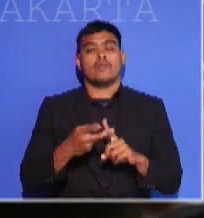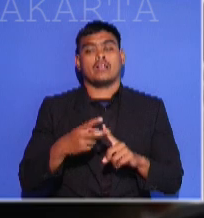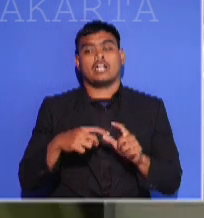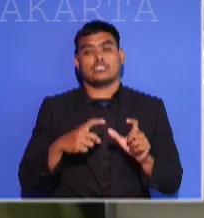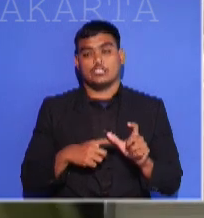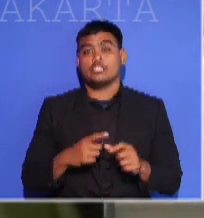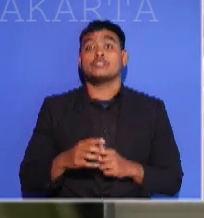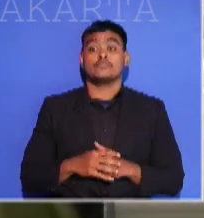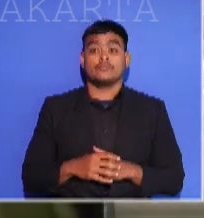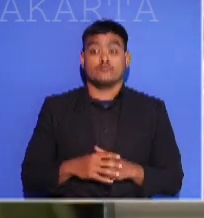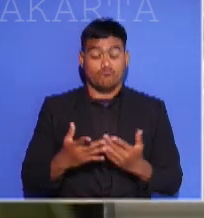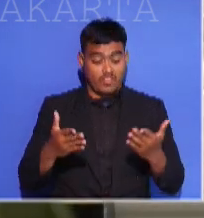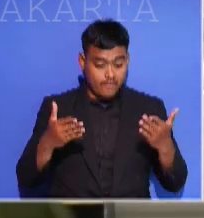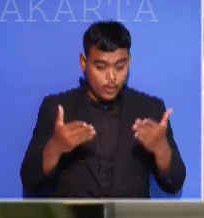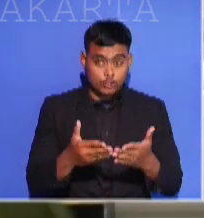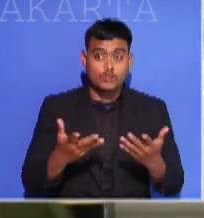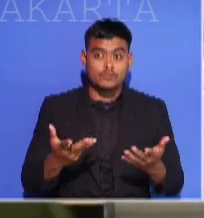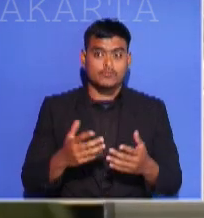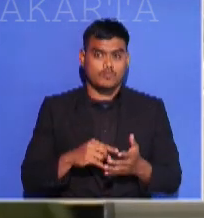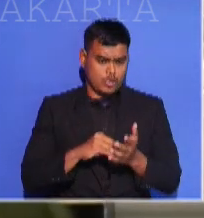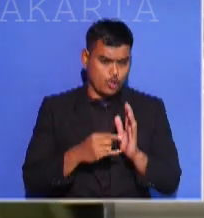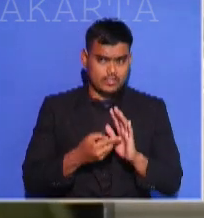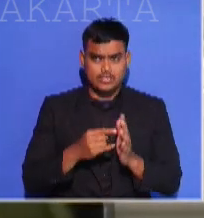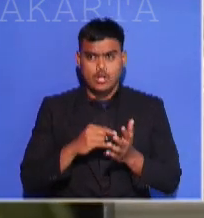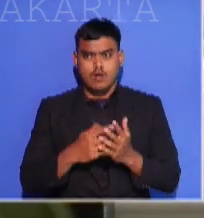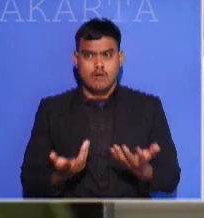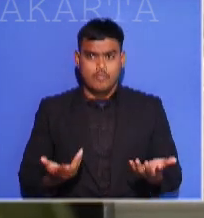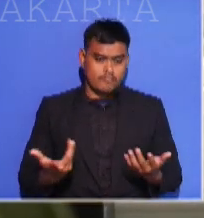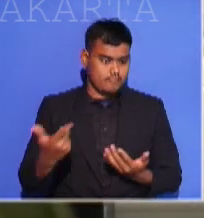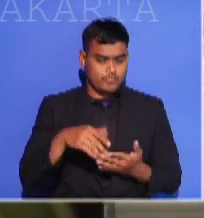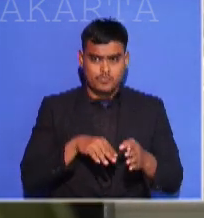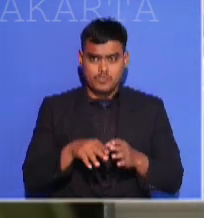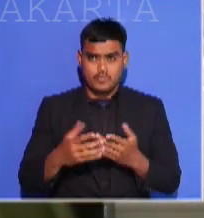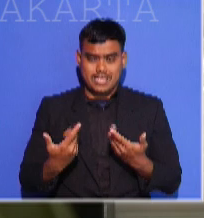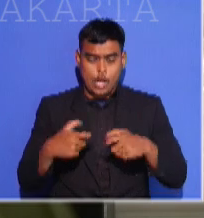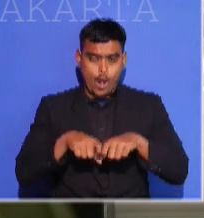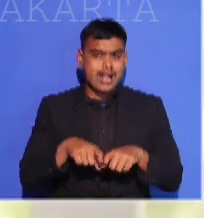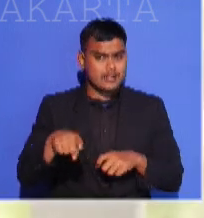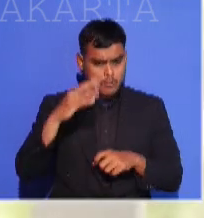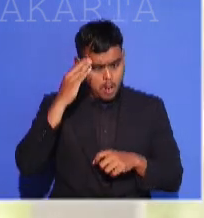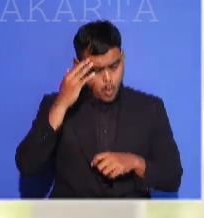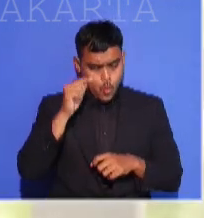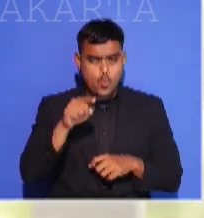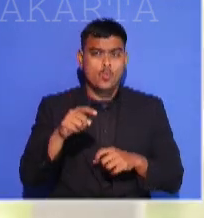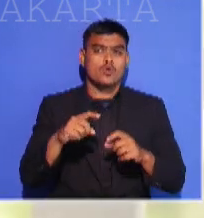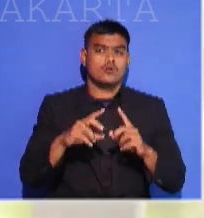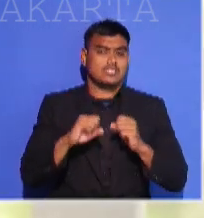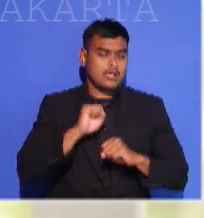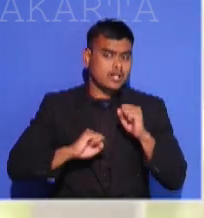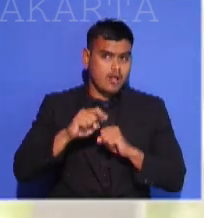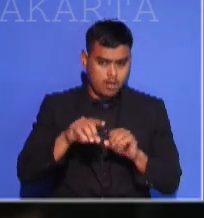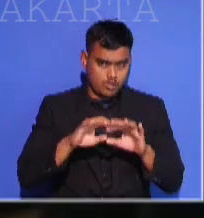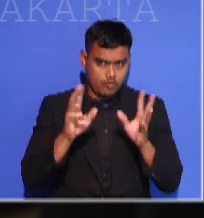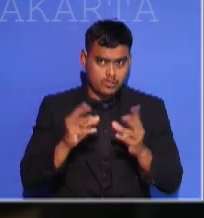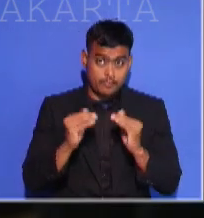sorotan mengenai bagaimana teknologi digital harus selaras dengan upaya menciptakan masyarakat yang lebih inklusif dan